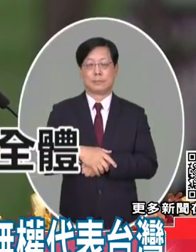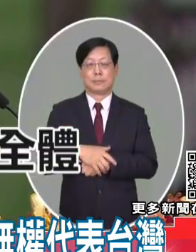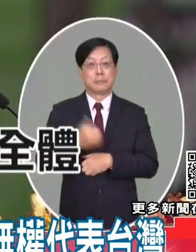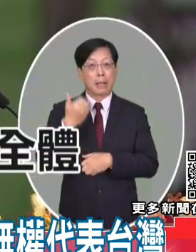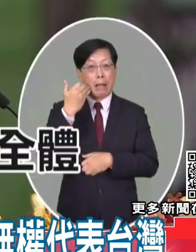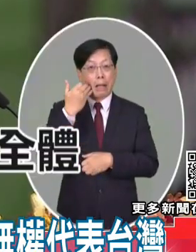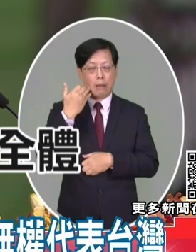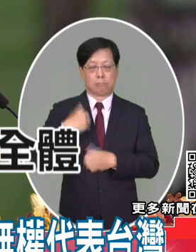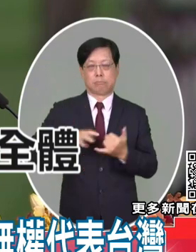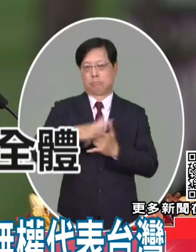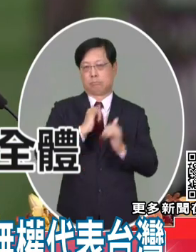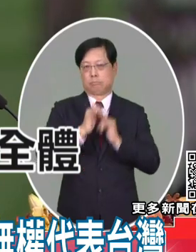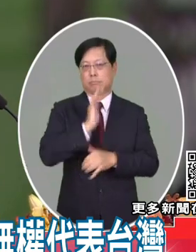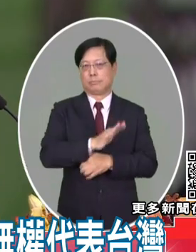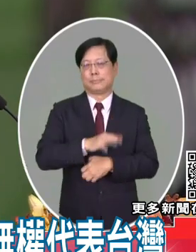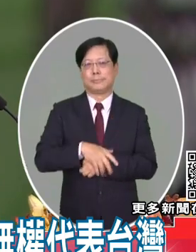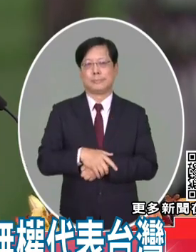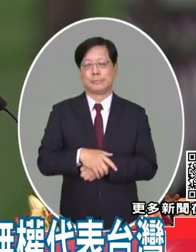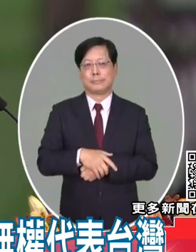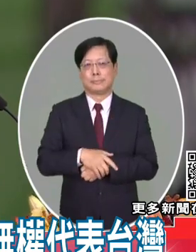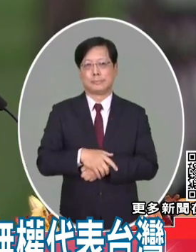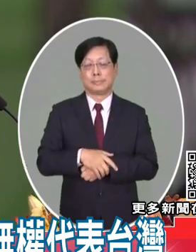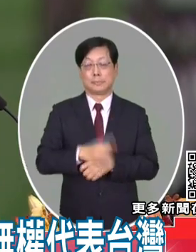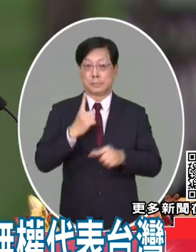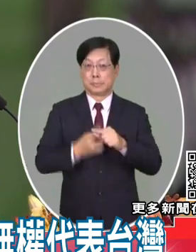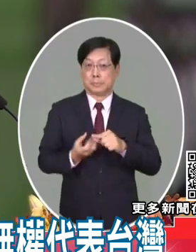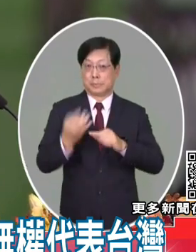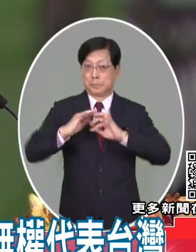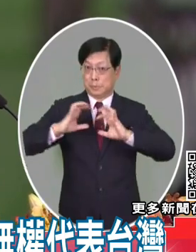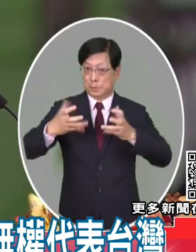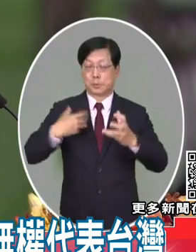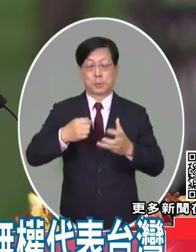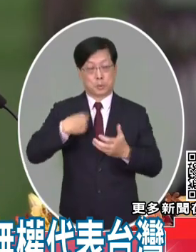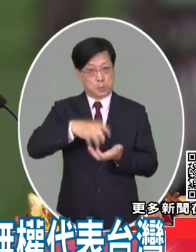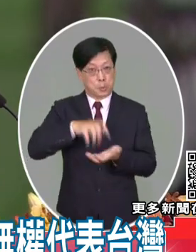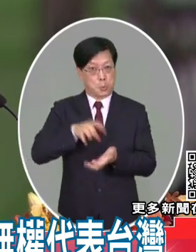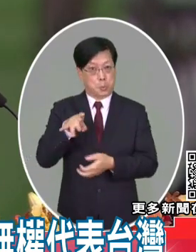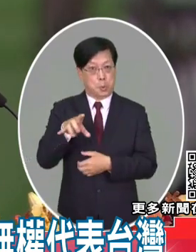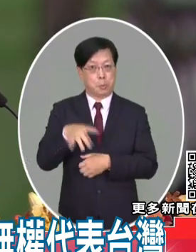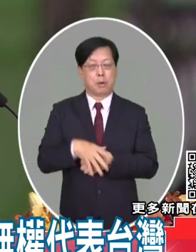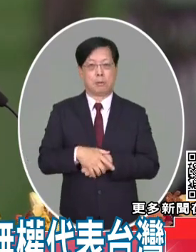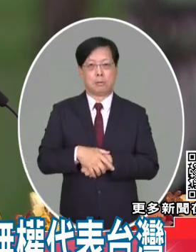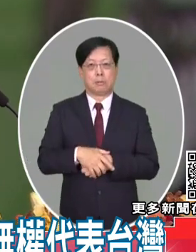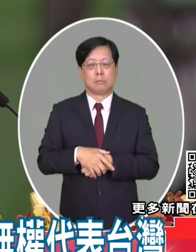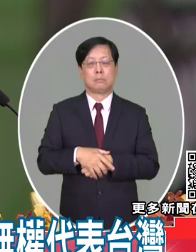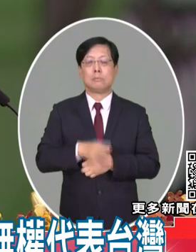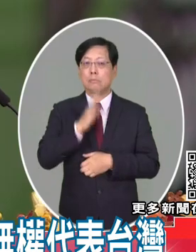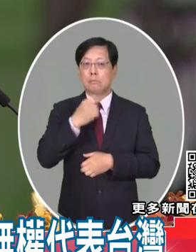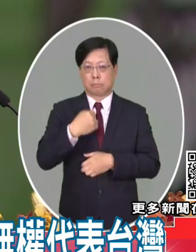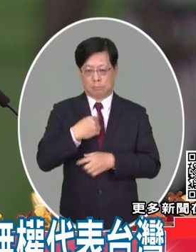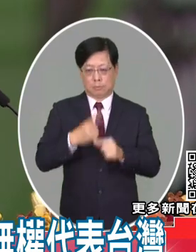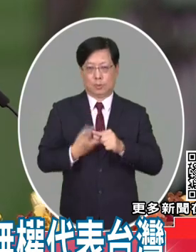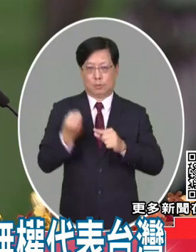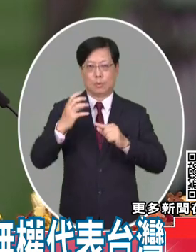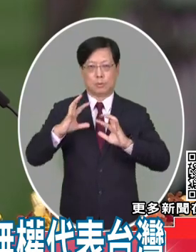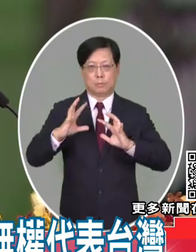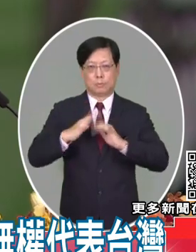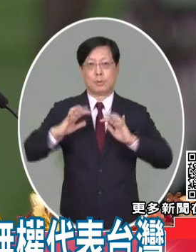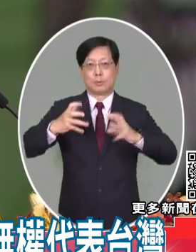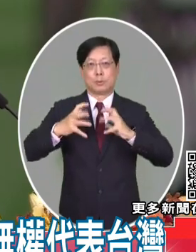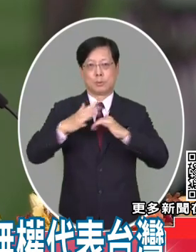国民全体，有中华民国国籍者为中华民国国